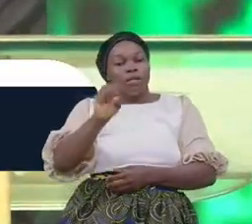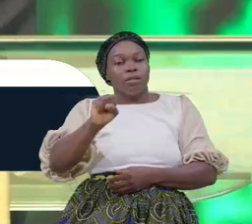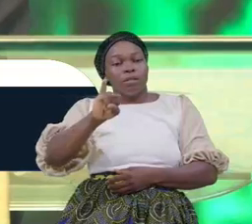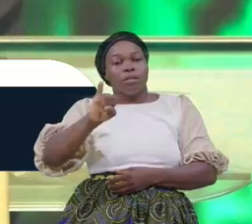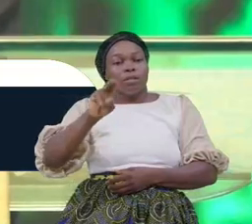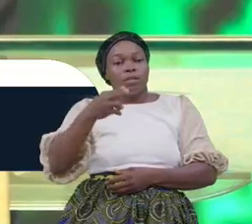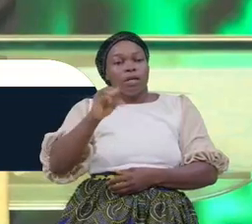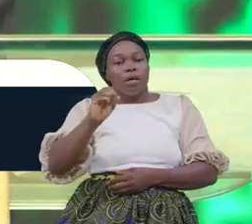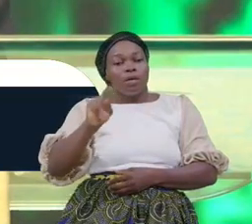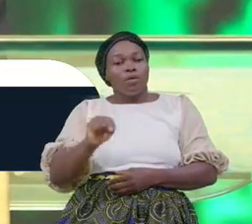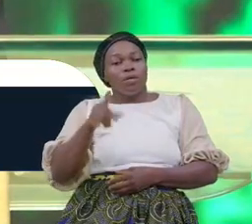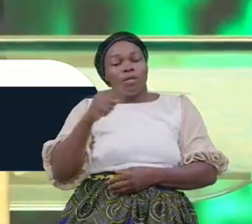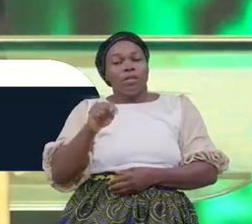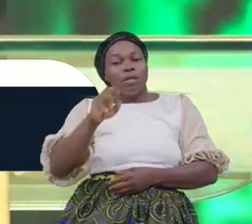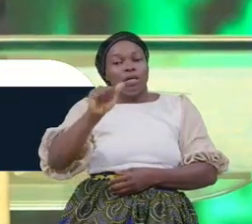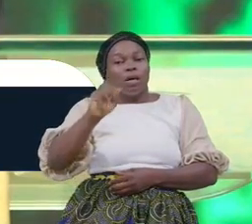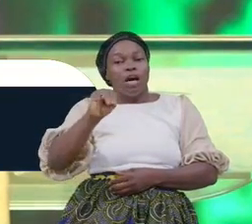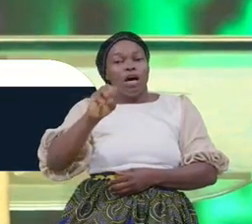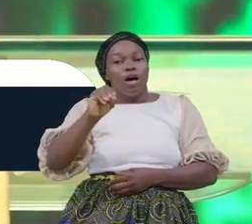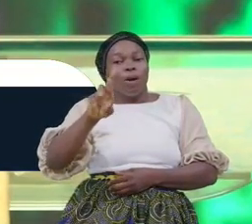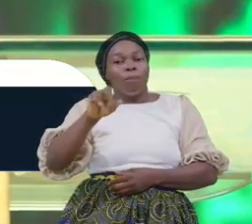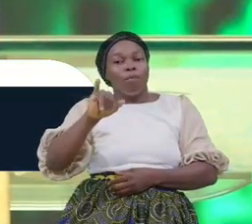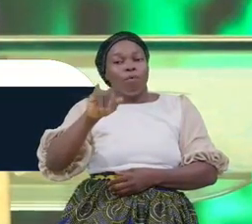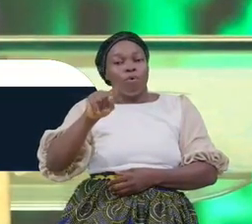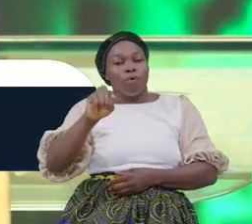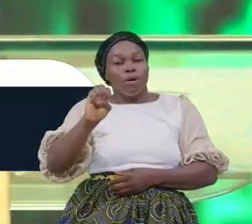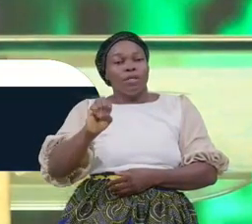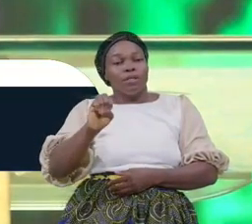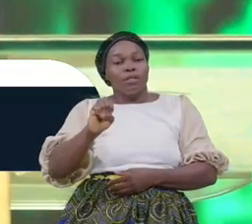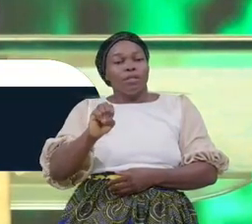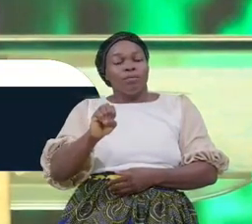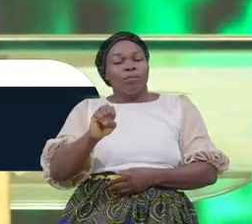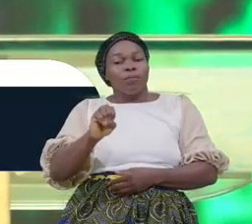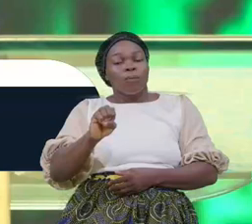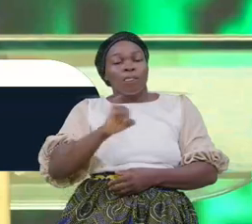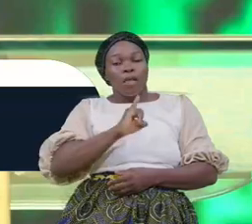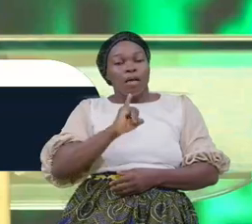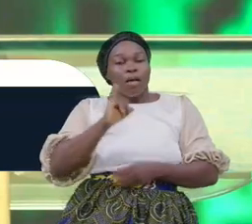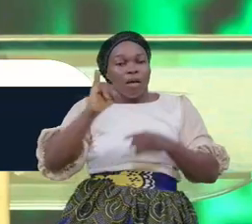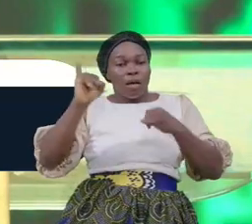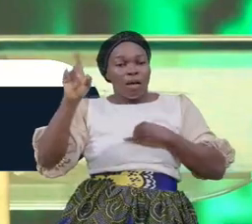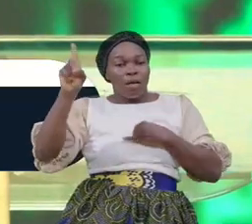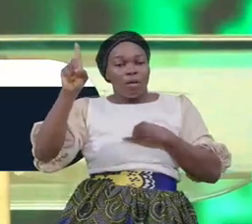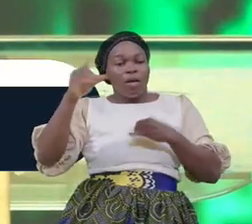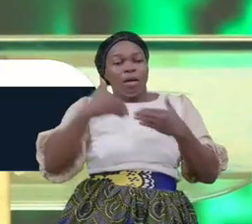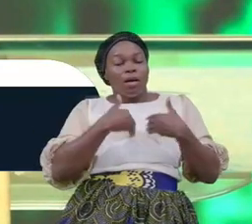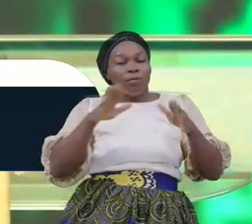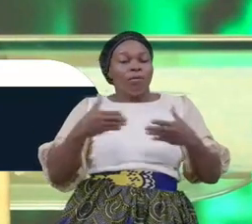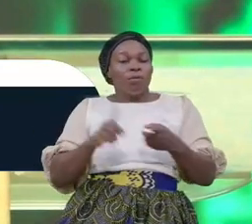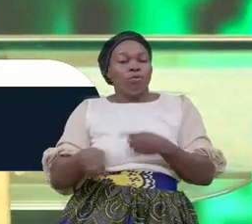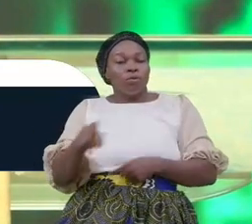de Hesbon, l'Amorien, quiconque se tient devant vous pour empêcher votre possession, je vous le livre.